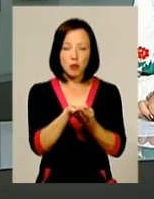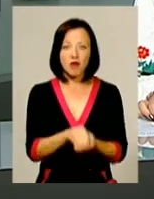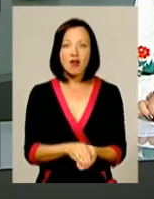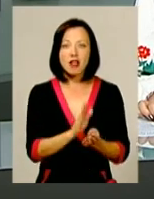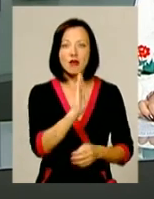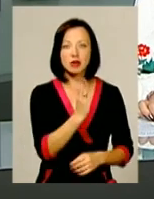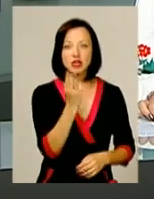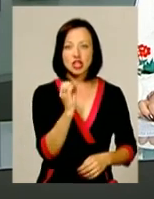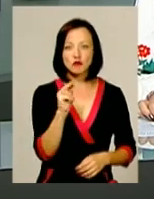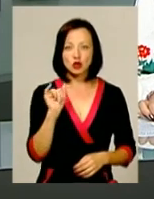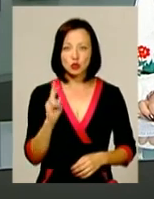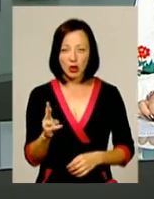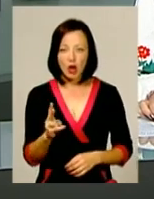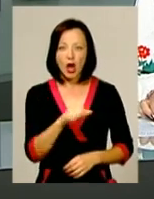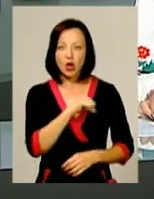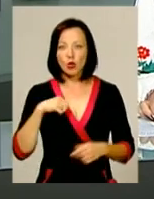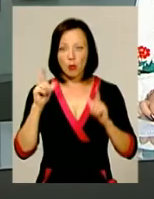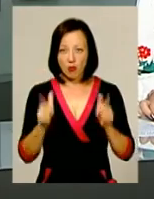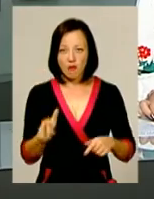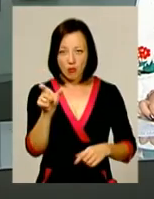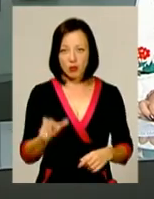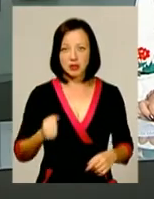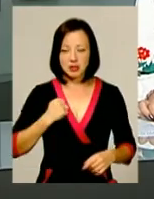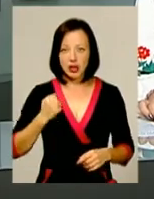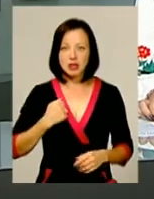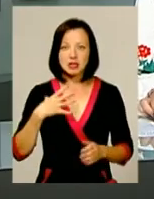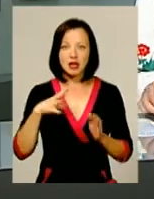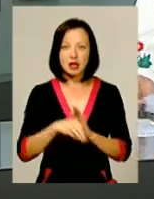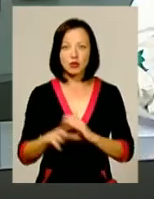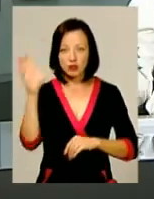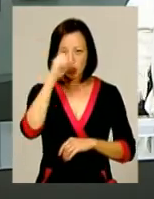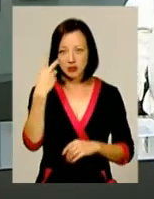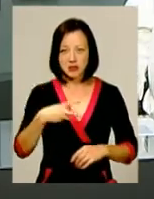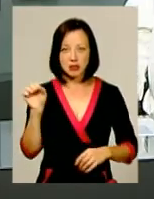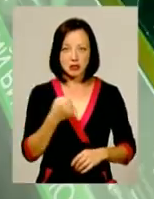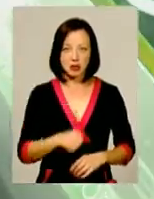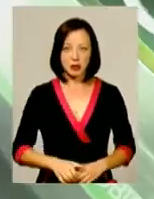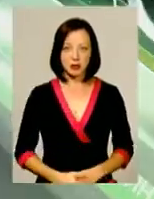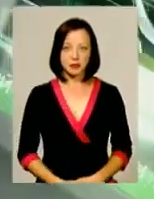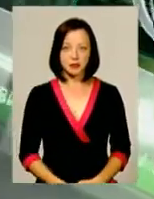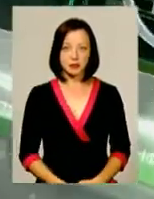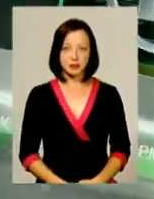Володимира Шевчука, добровольця, який загинув у ніч на 20 серпня.